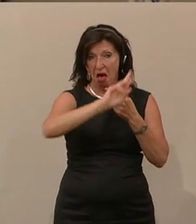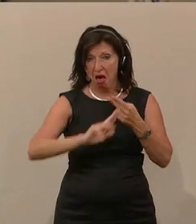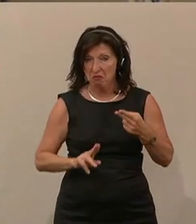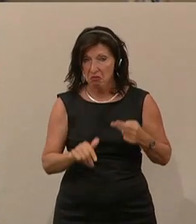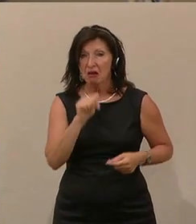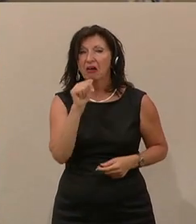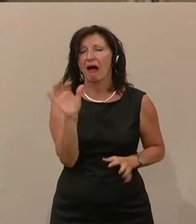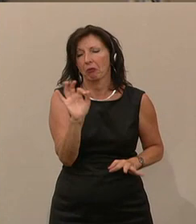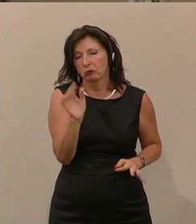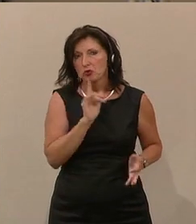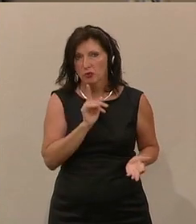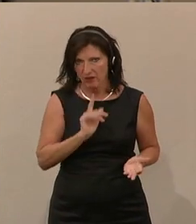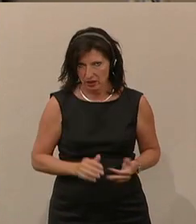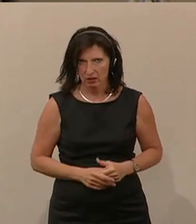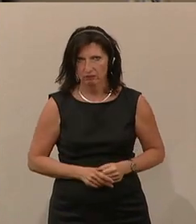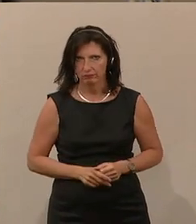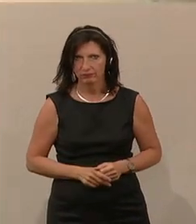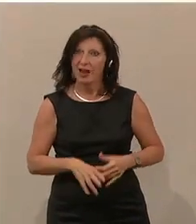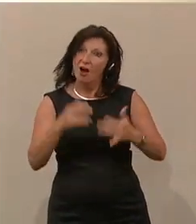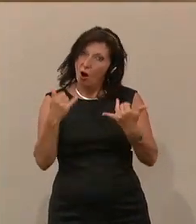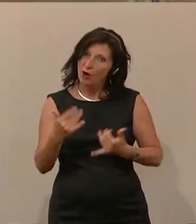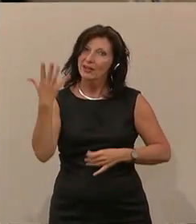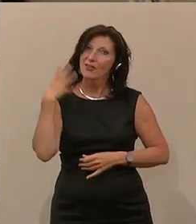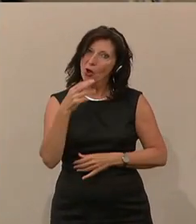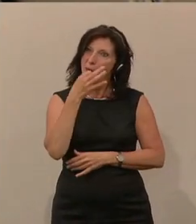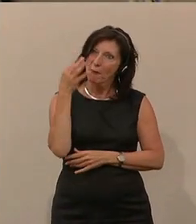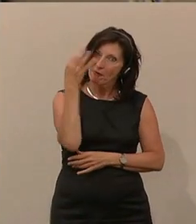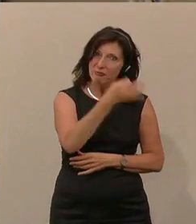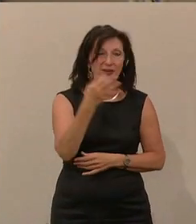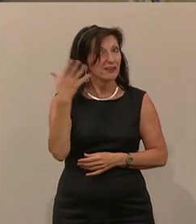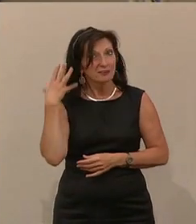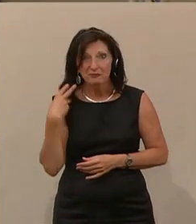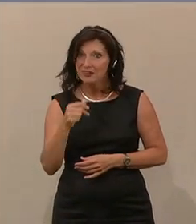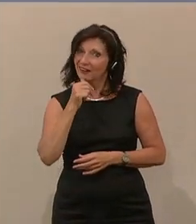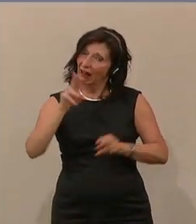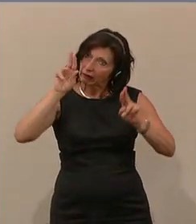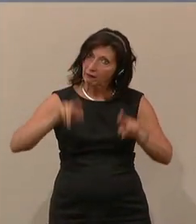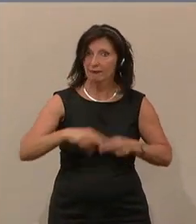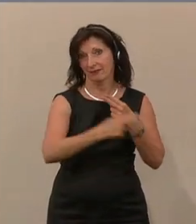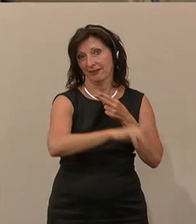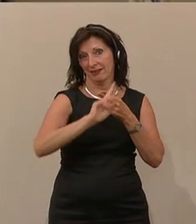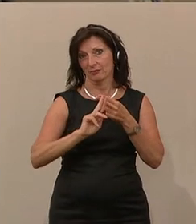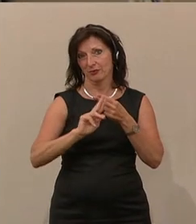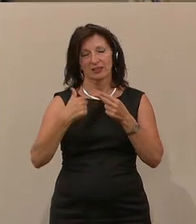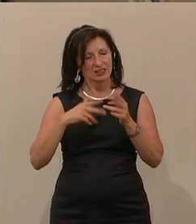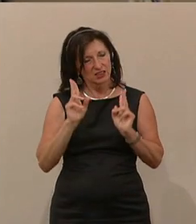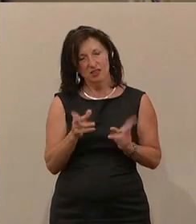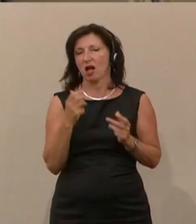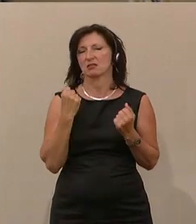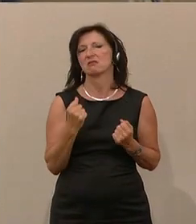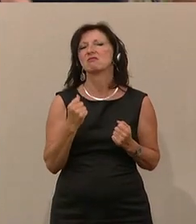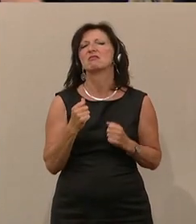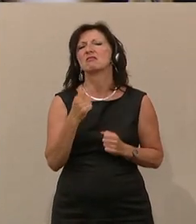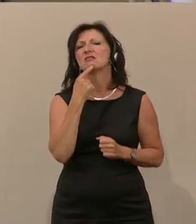wir haben diese fragen noch einmal heute gestellt und wieder kaum antworten bekommen natürlich kann in einer woche ist sicher wir werden diese